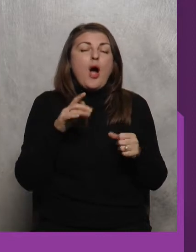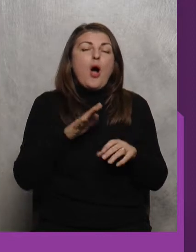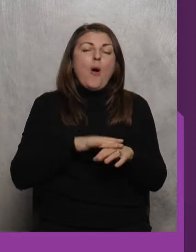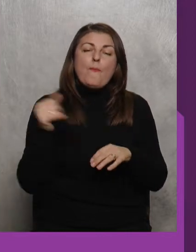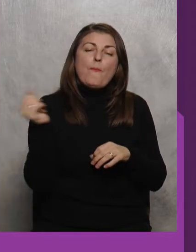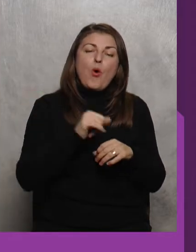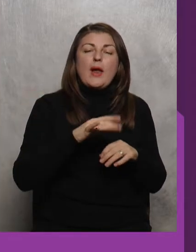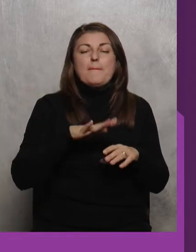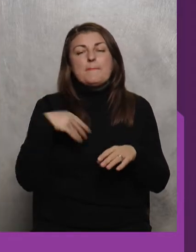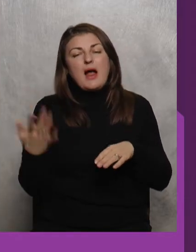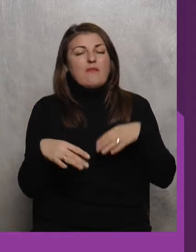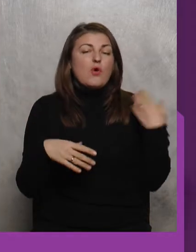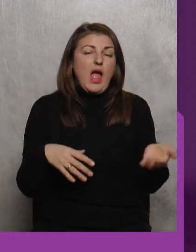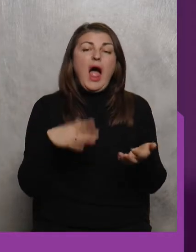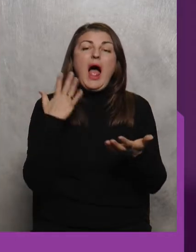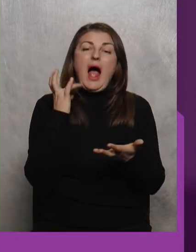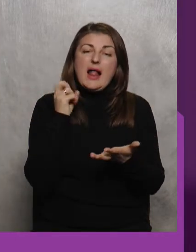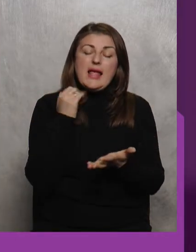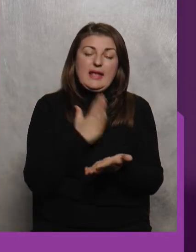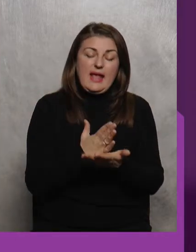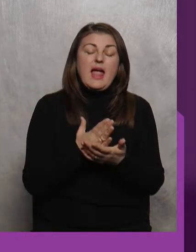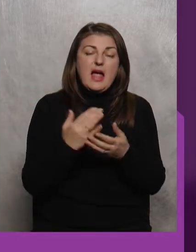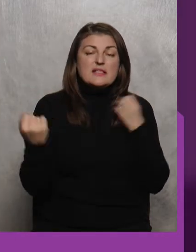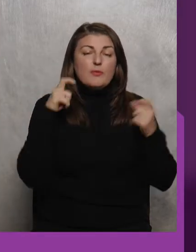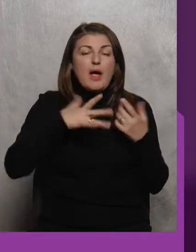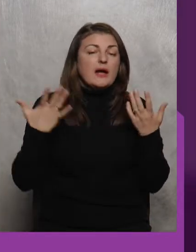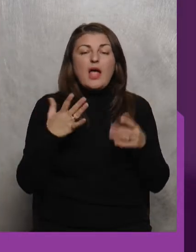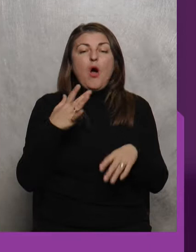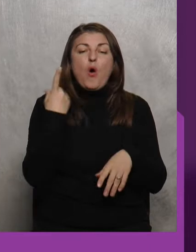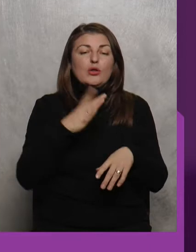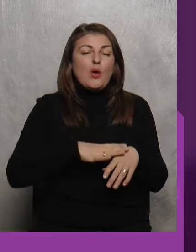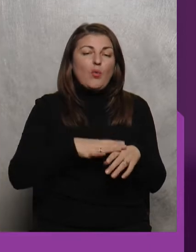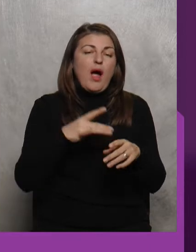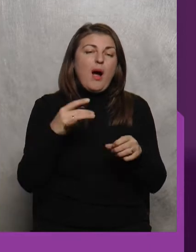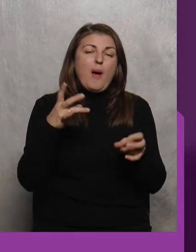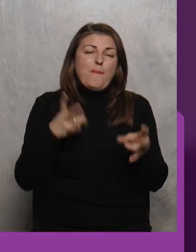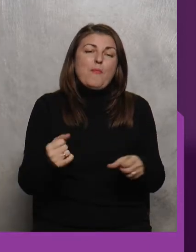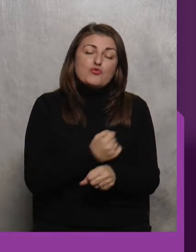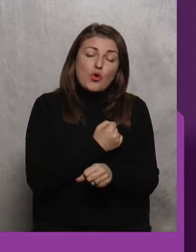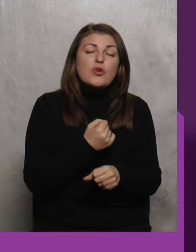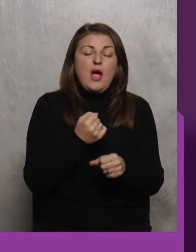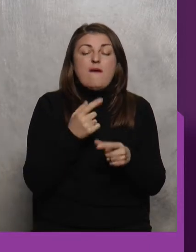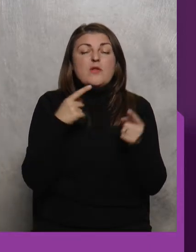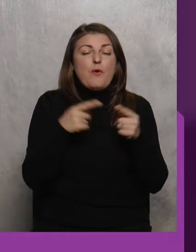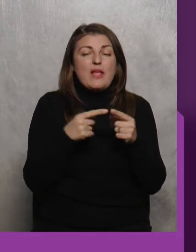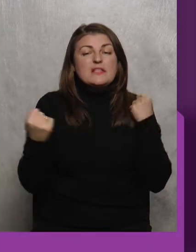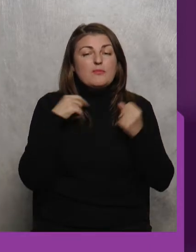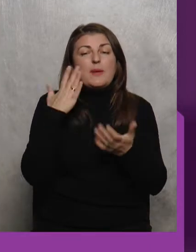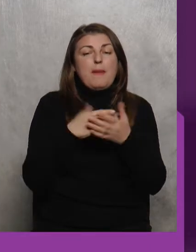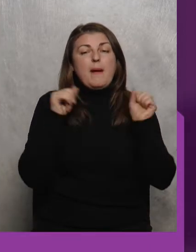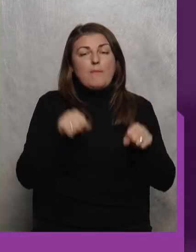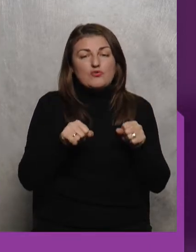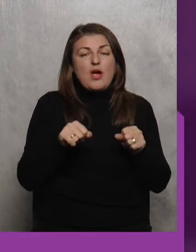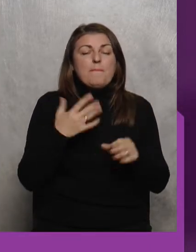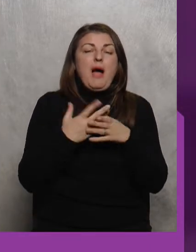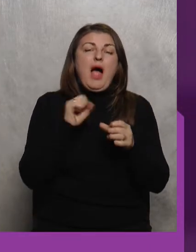так і правою рукою, але є спортсмени, в яких пошкоджена одна із рук, і відповідно спортсмен має можливість боротися тільки